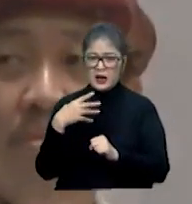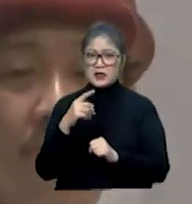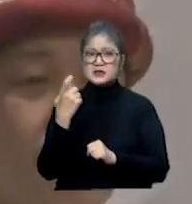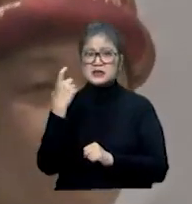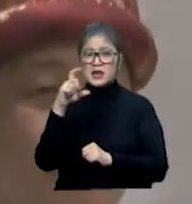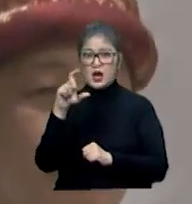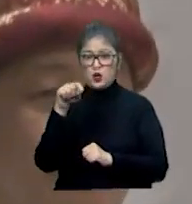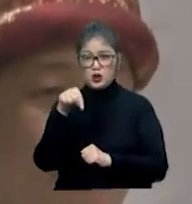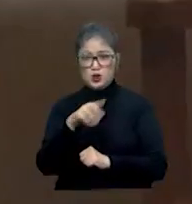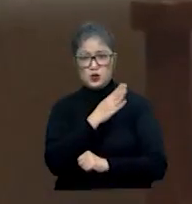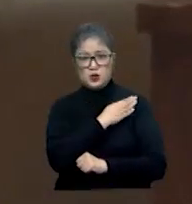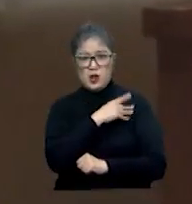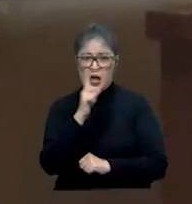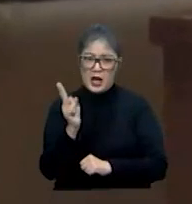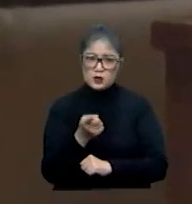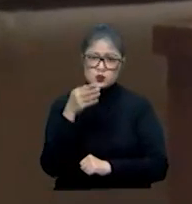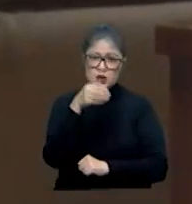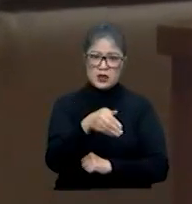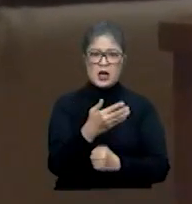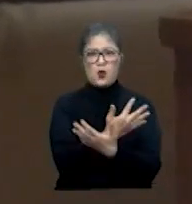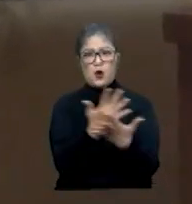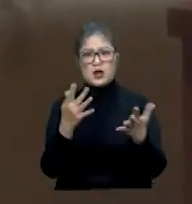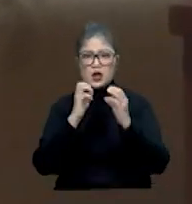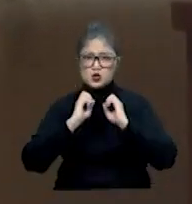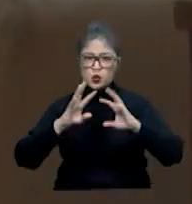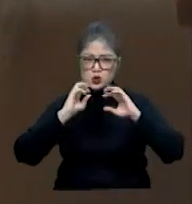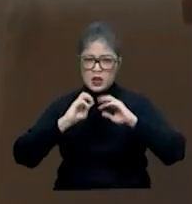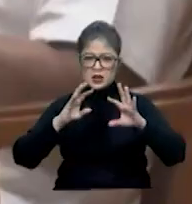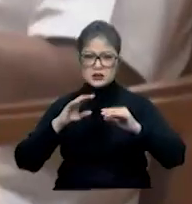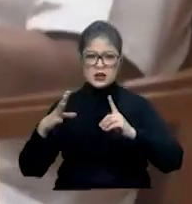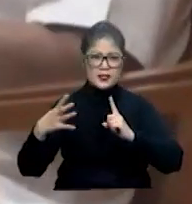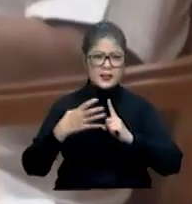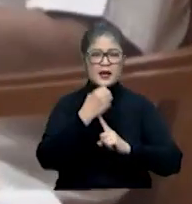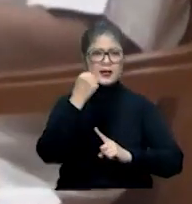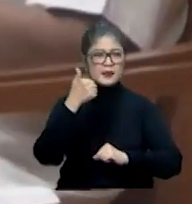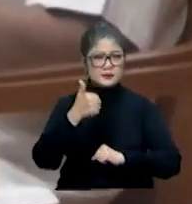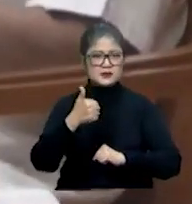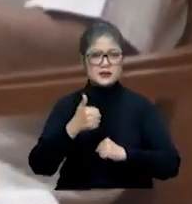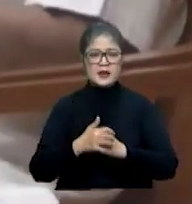ke masyarakat untuk meraih suara sebanyak-banyaknya demi target double digit di pemilu